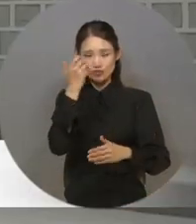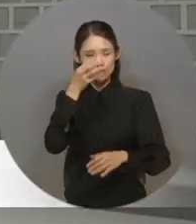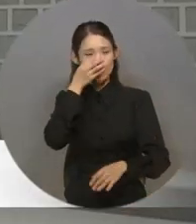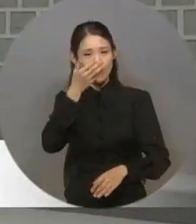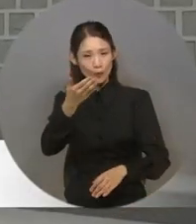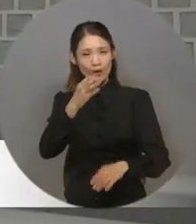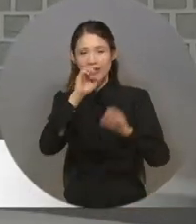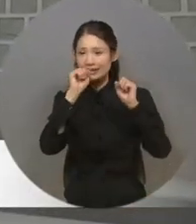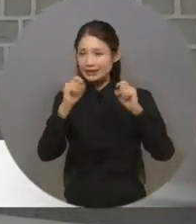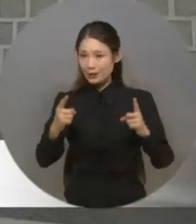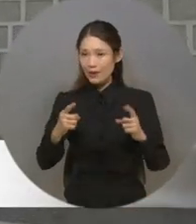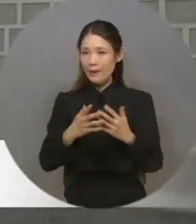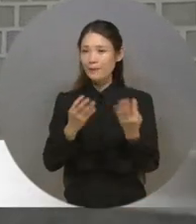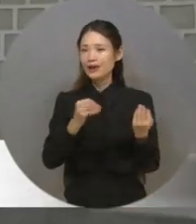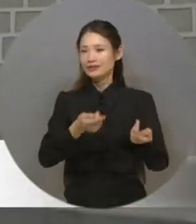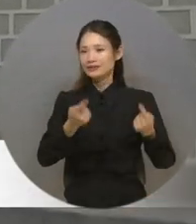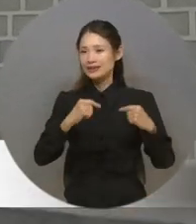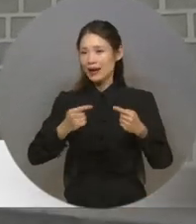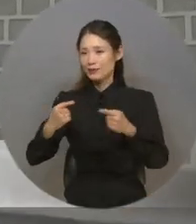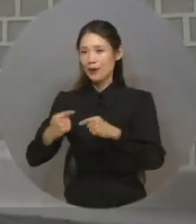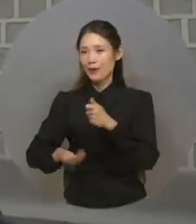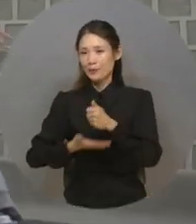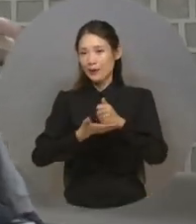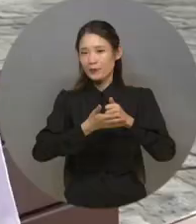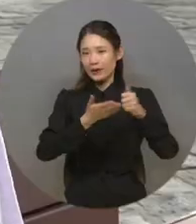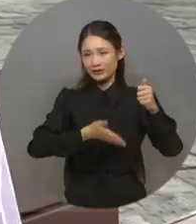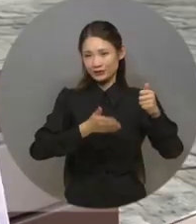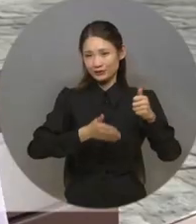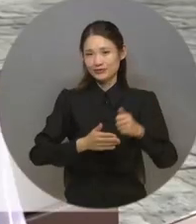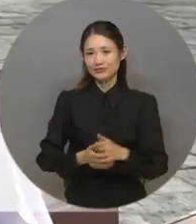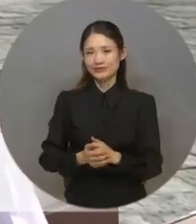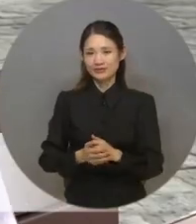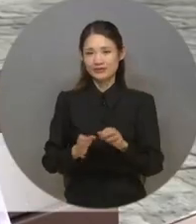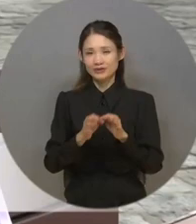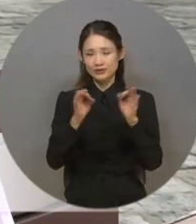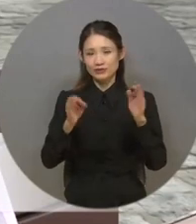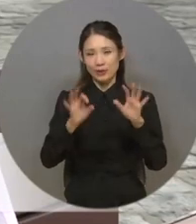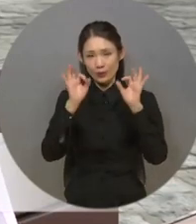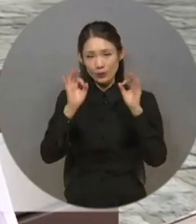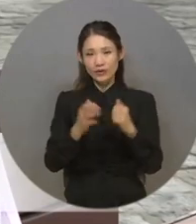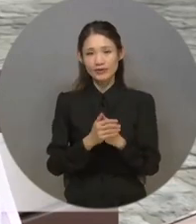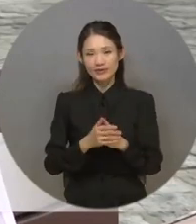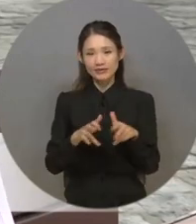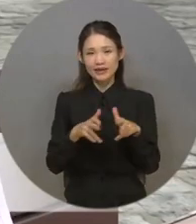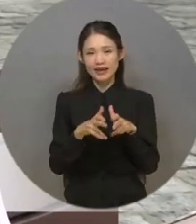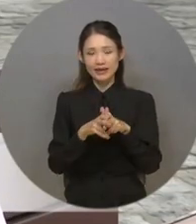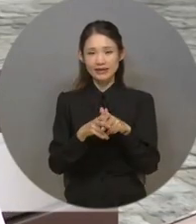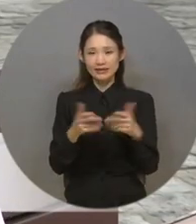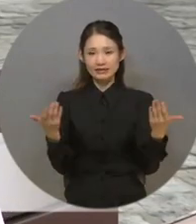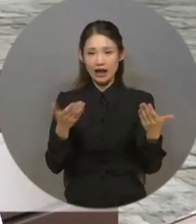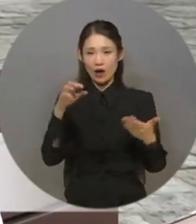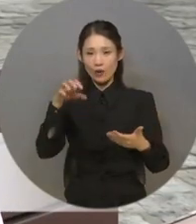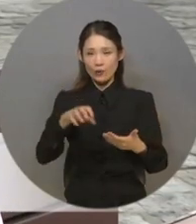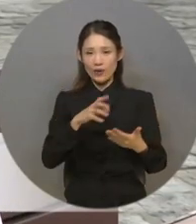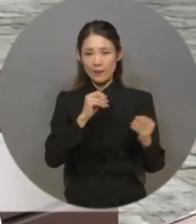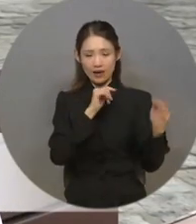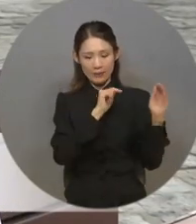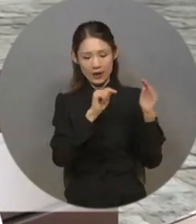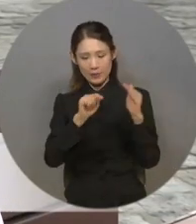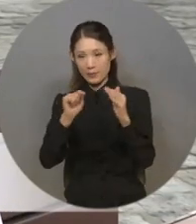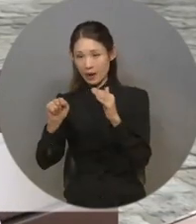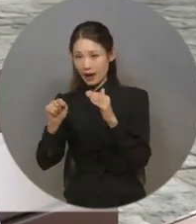기회라며 많은 이들의 참여를 독려하기도 했습니다 사실 그동안 보면 제가 장애인 작업장도 많이 가봤는데